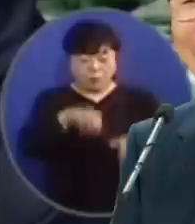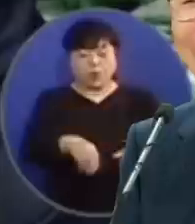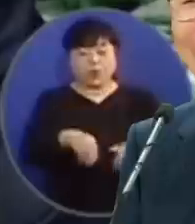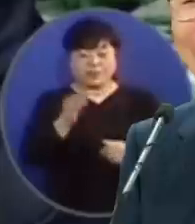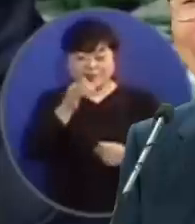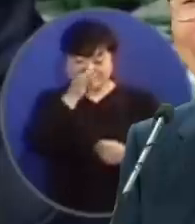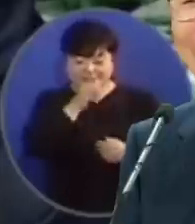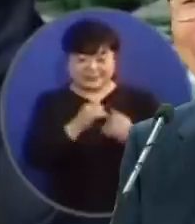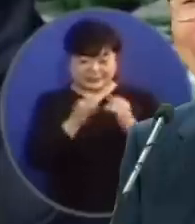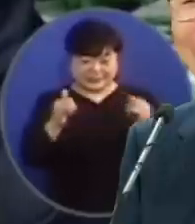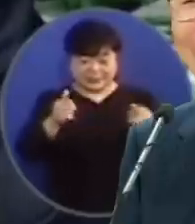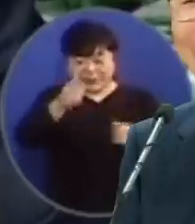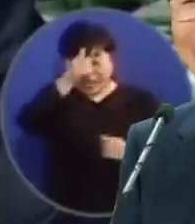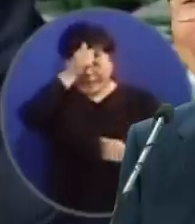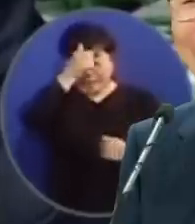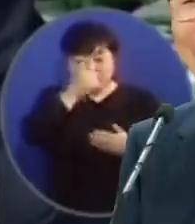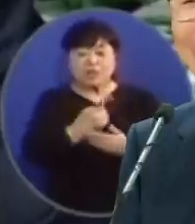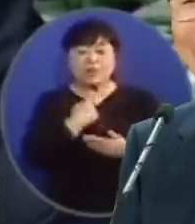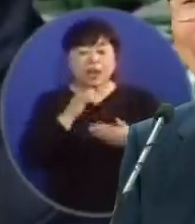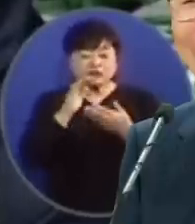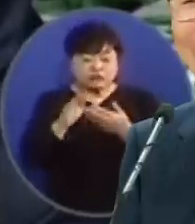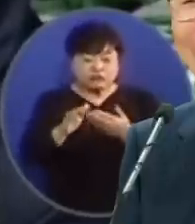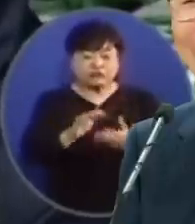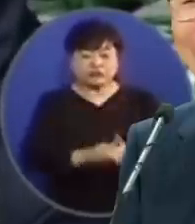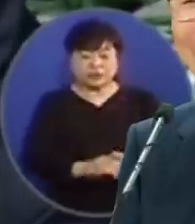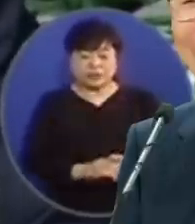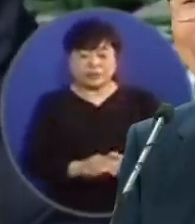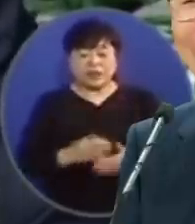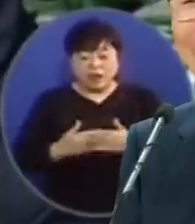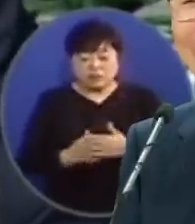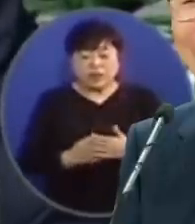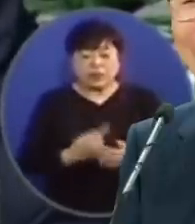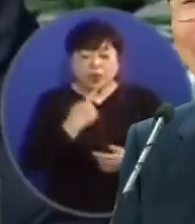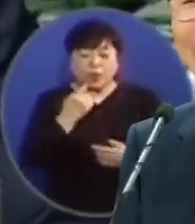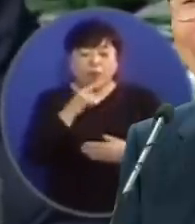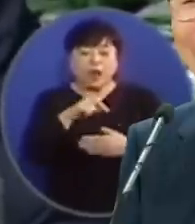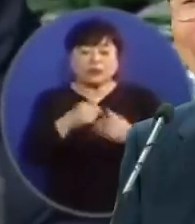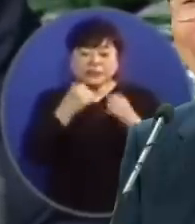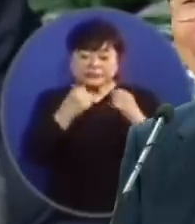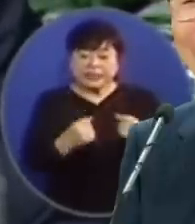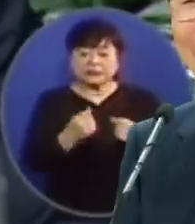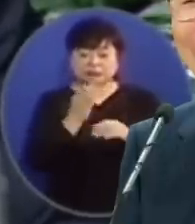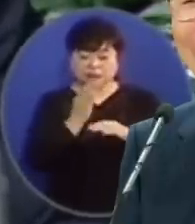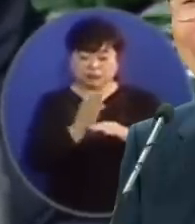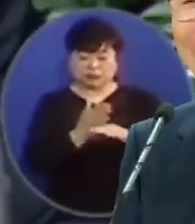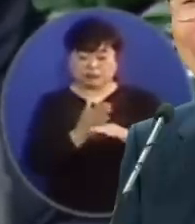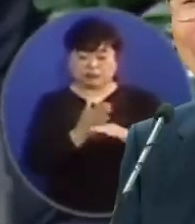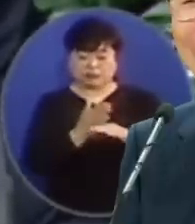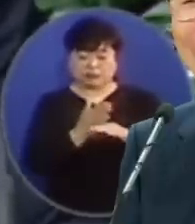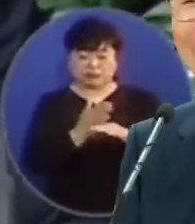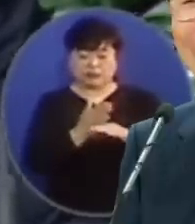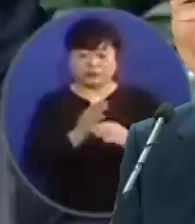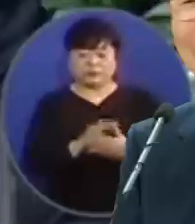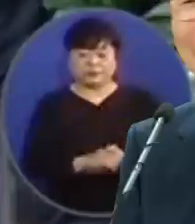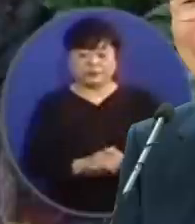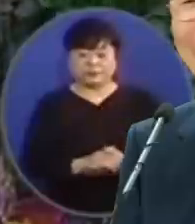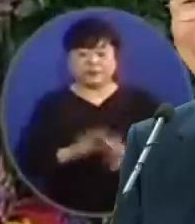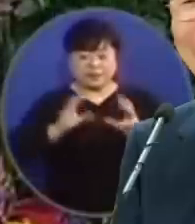것입니다. 인간은 아담의 범죄 이후 오늘 늘 불안과 공포 가운데 살아갑니다. 더욱이 오늘날